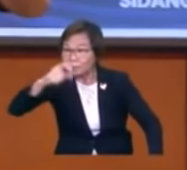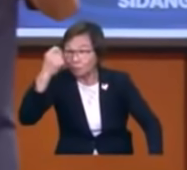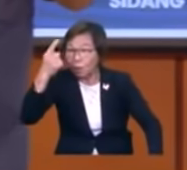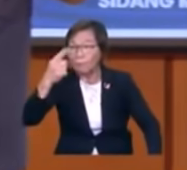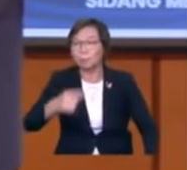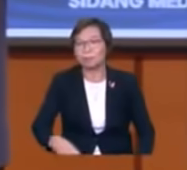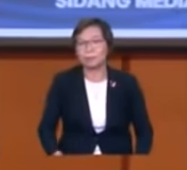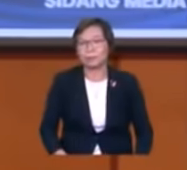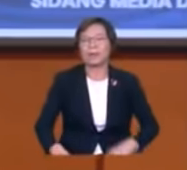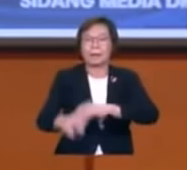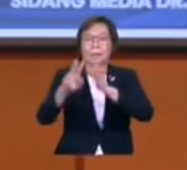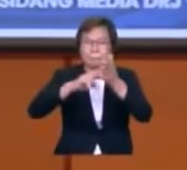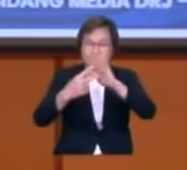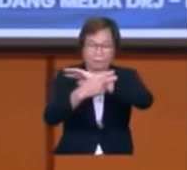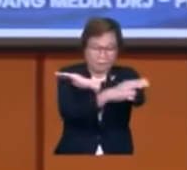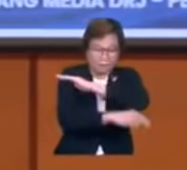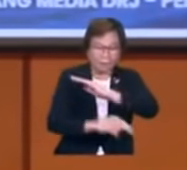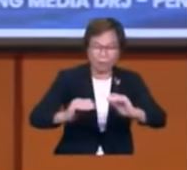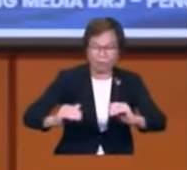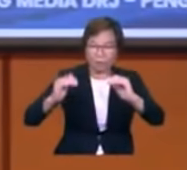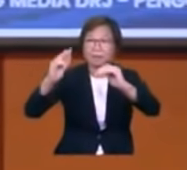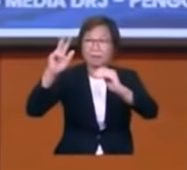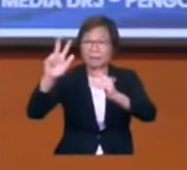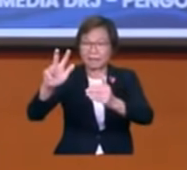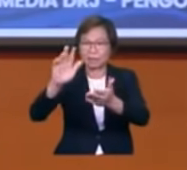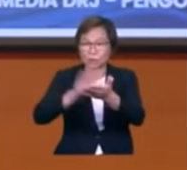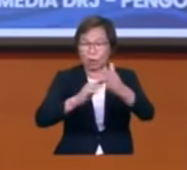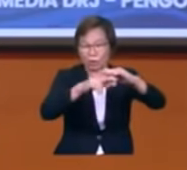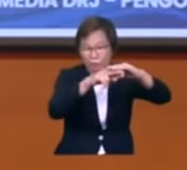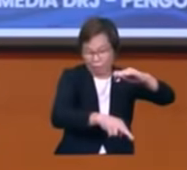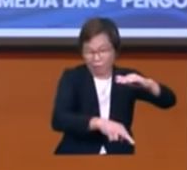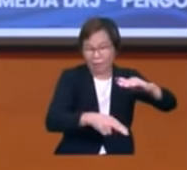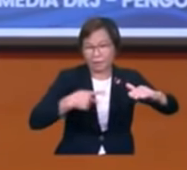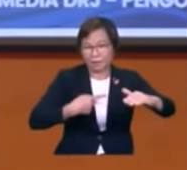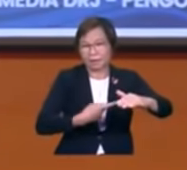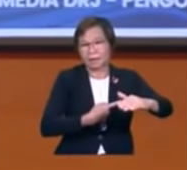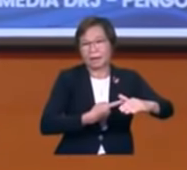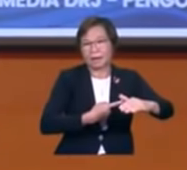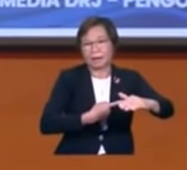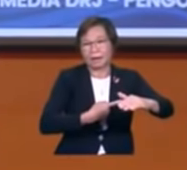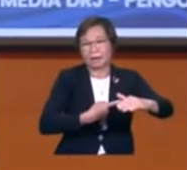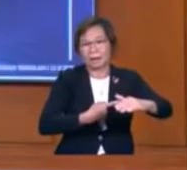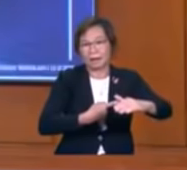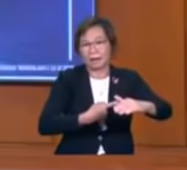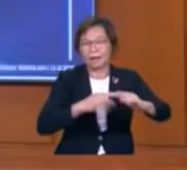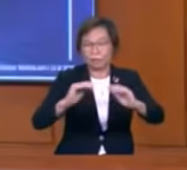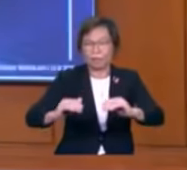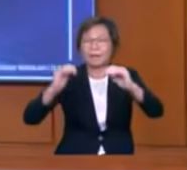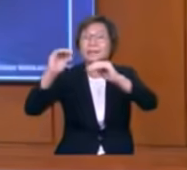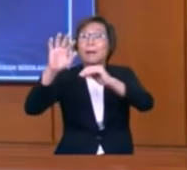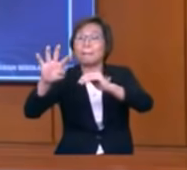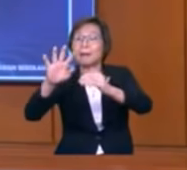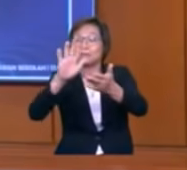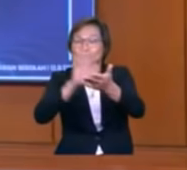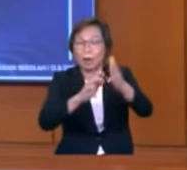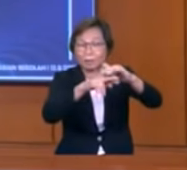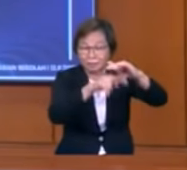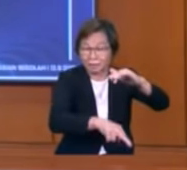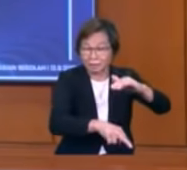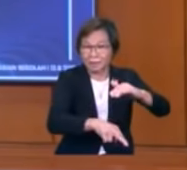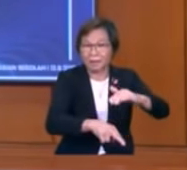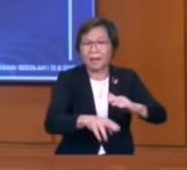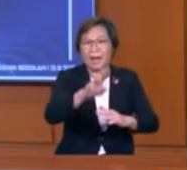umumnya Negeri fasa tiga sekolah rendah kita bagi mereka MBK Celine Negeri fas4 sekolah rendah